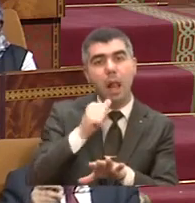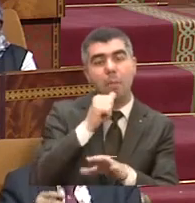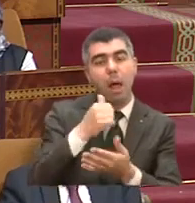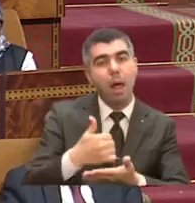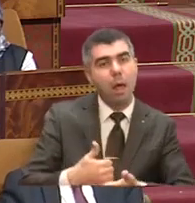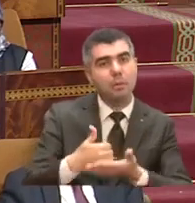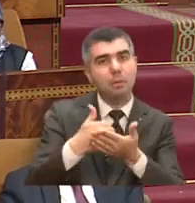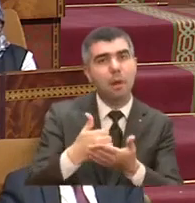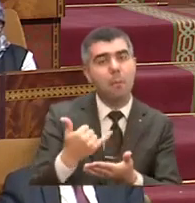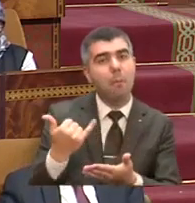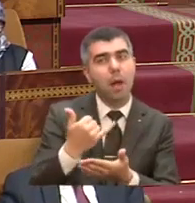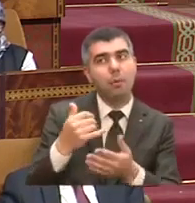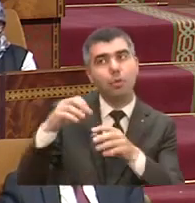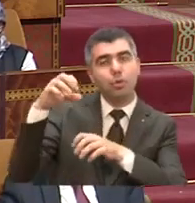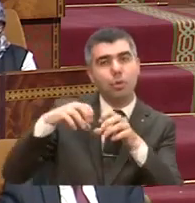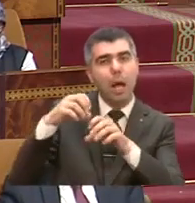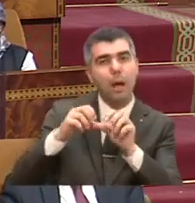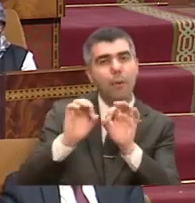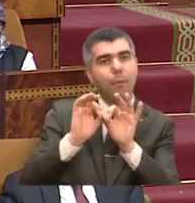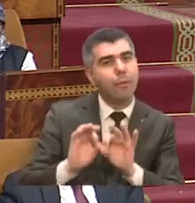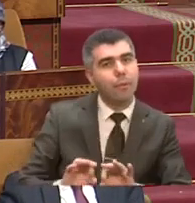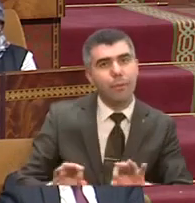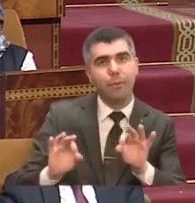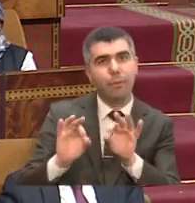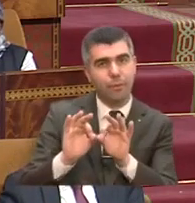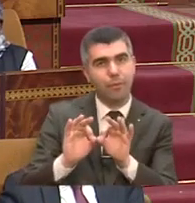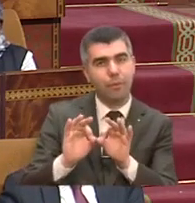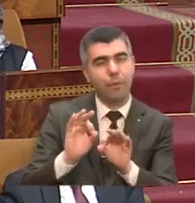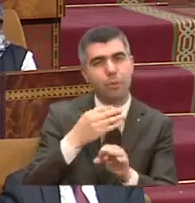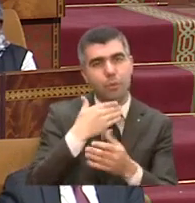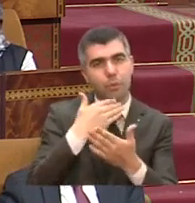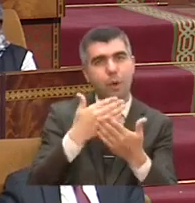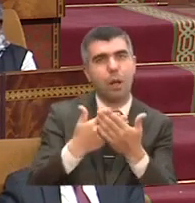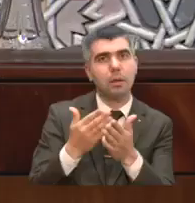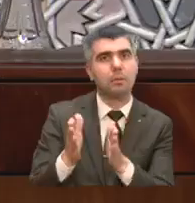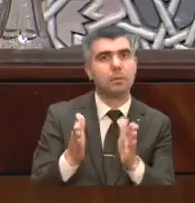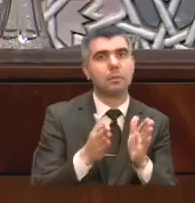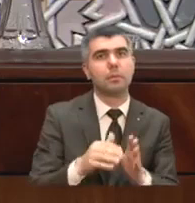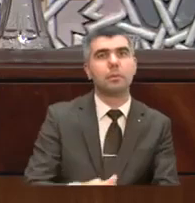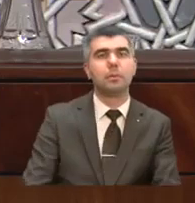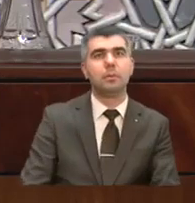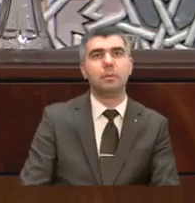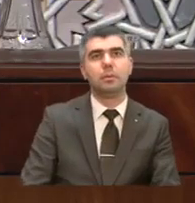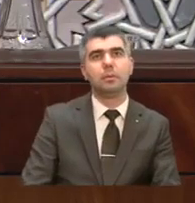لقلة التساقطات والخصائص الهائل في هذه المادة الحيوية. وشكرا. شكرا.